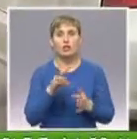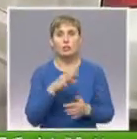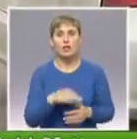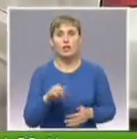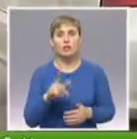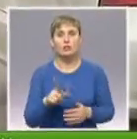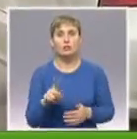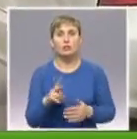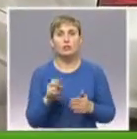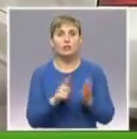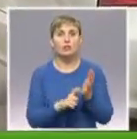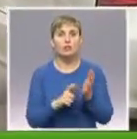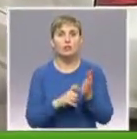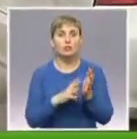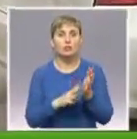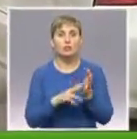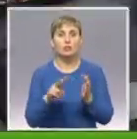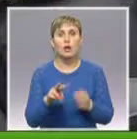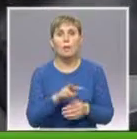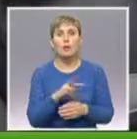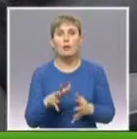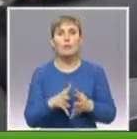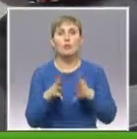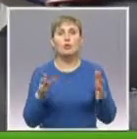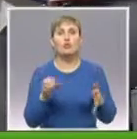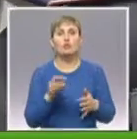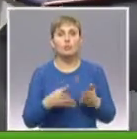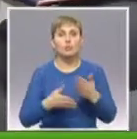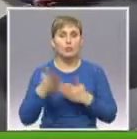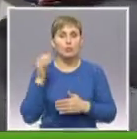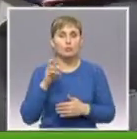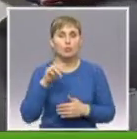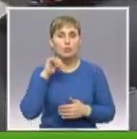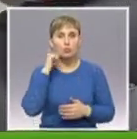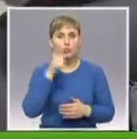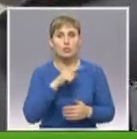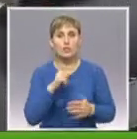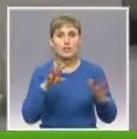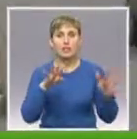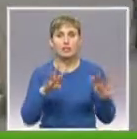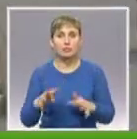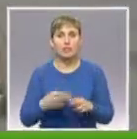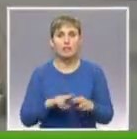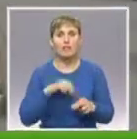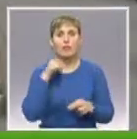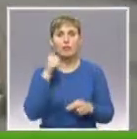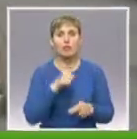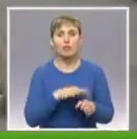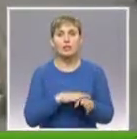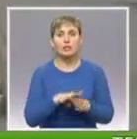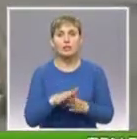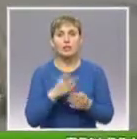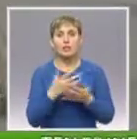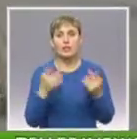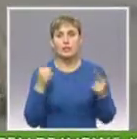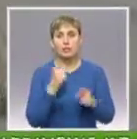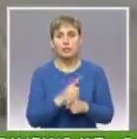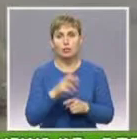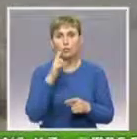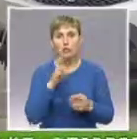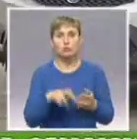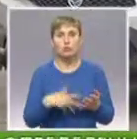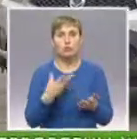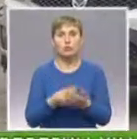тенге, что на 792 миллиона больше, чем за такой же период прошлого года. А за 9 месяцев этого года от исполнительных санкций в бюджет